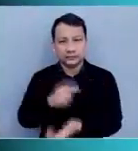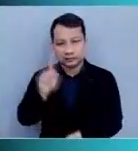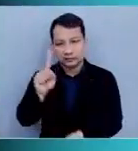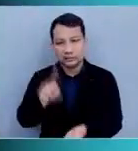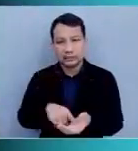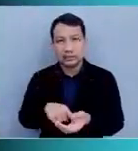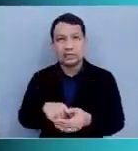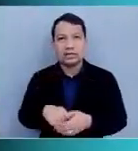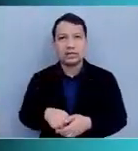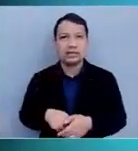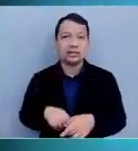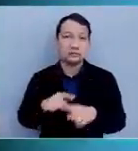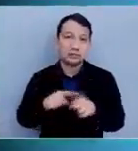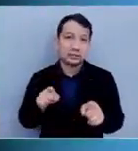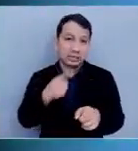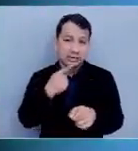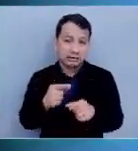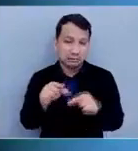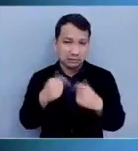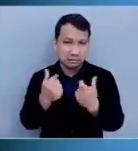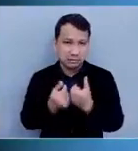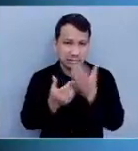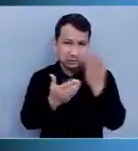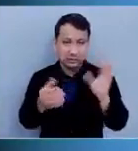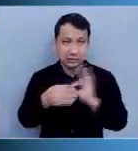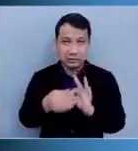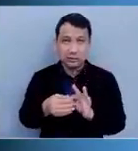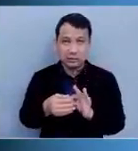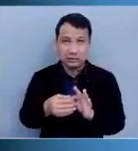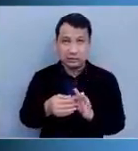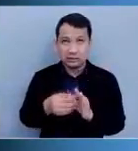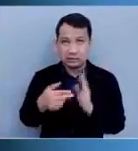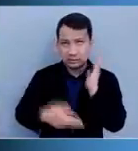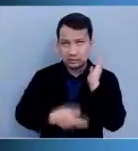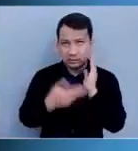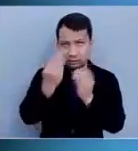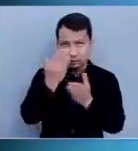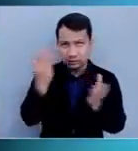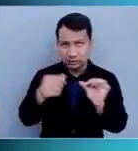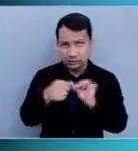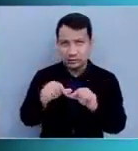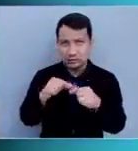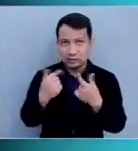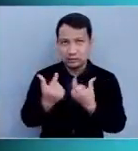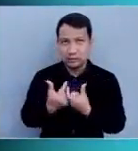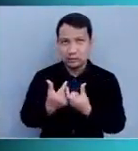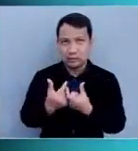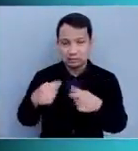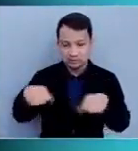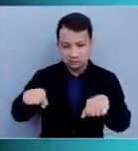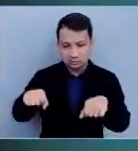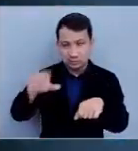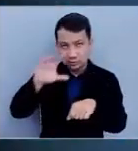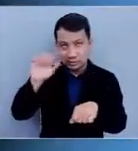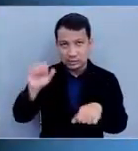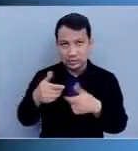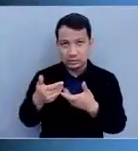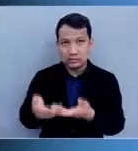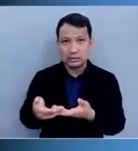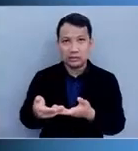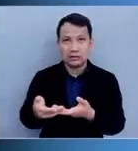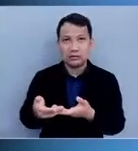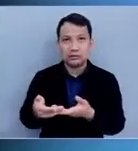1,000 piso. Pero nang magsabi ang caretaker na titignan lang muna ang resort, biglang alis ang grupo sakay ng kanilang motorsiklo.